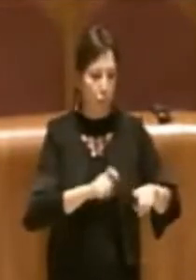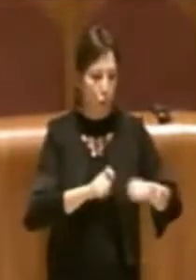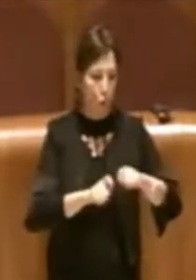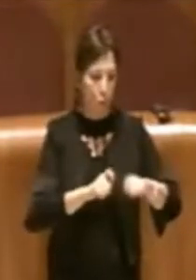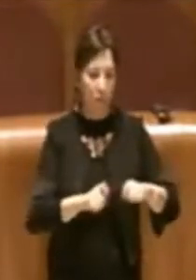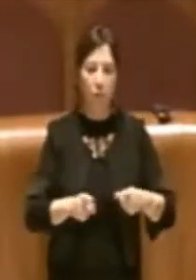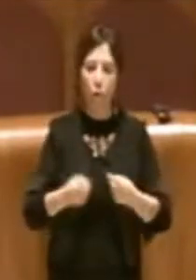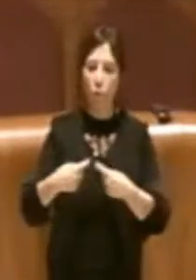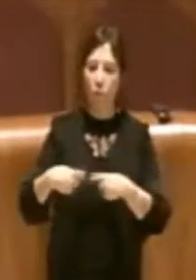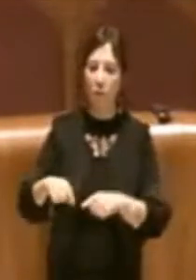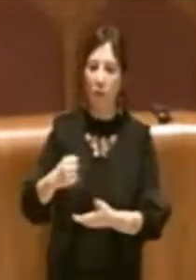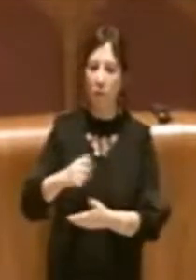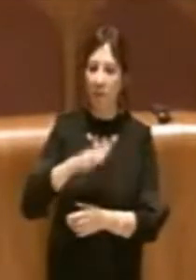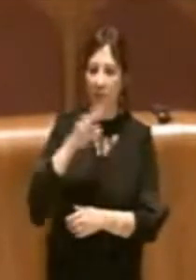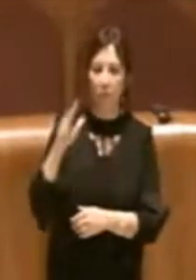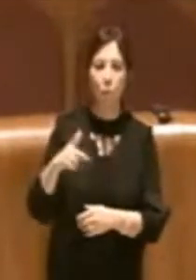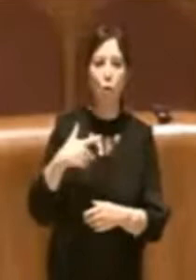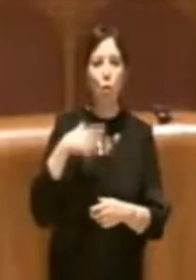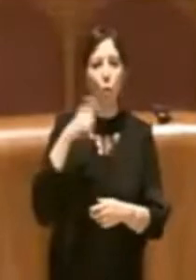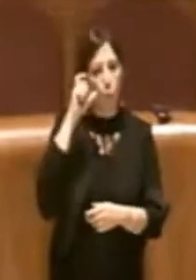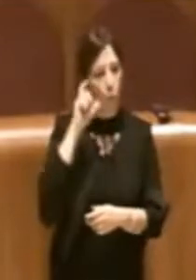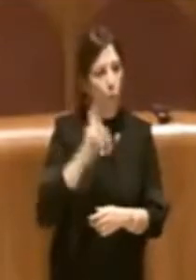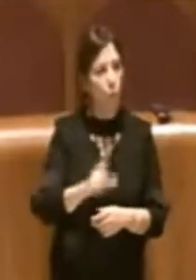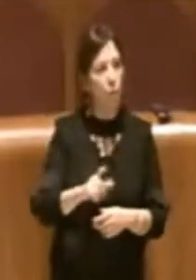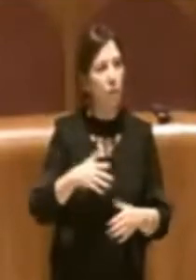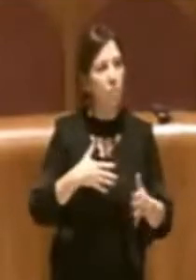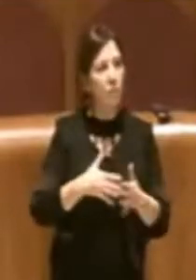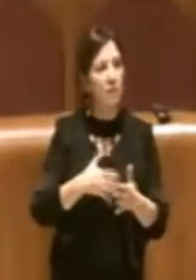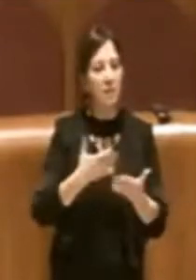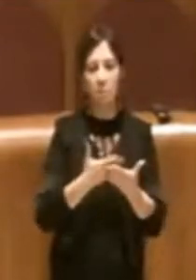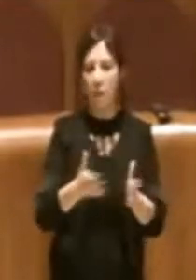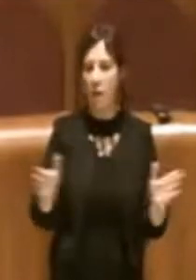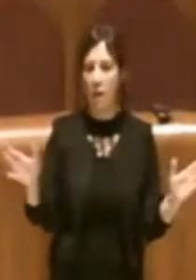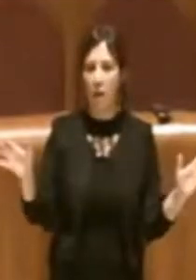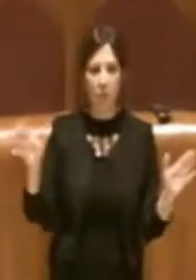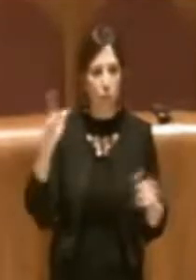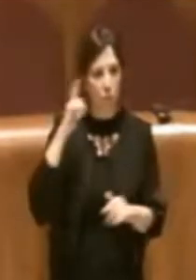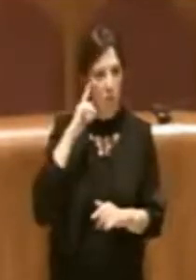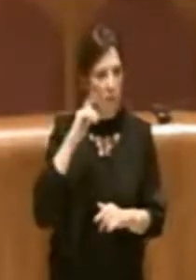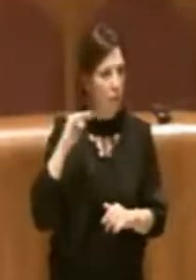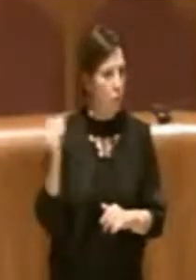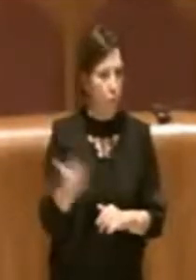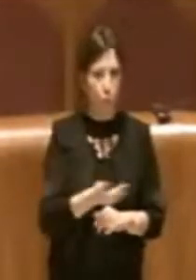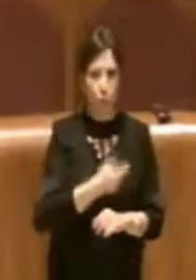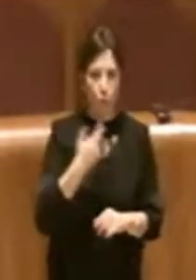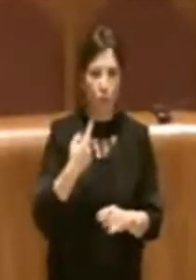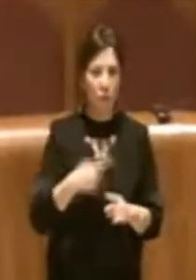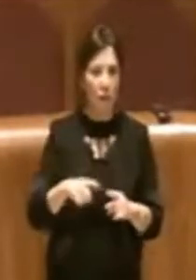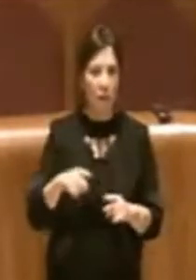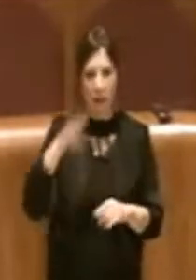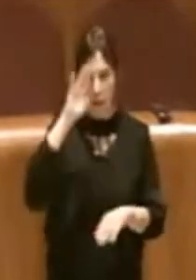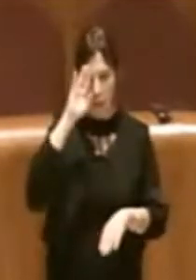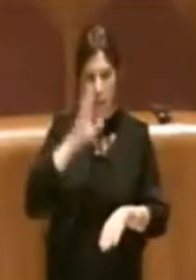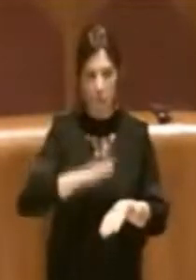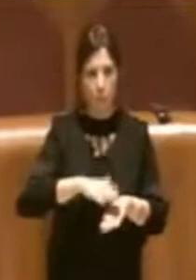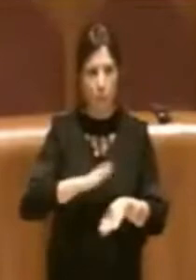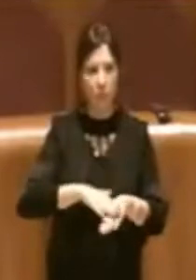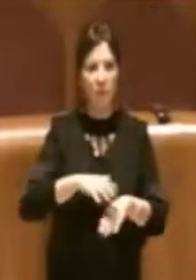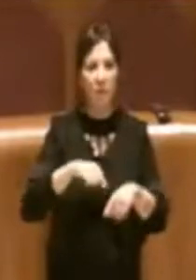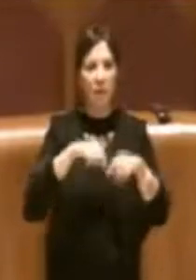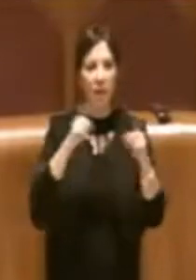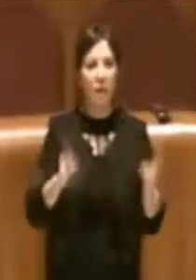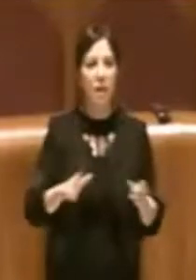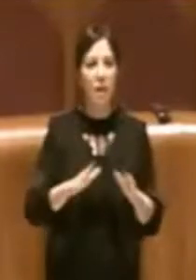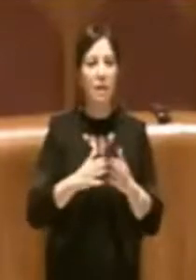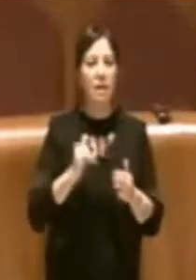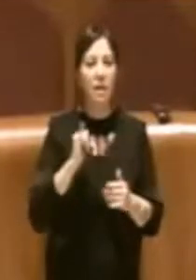della Commissione Patrimonio e della Commissione Cultura c'è massima apertura, come sanno anche i proprietari della libreria